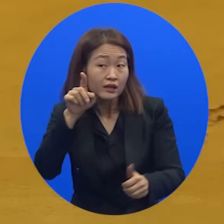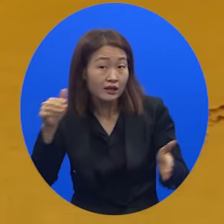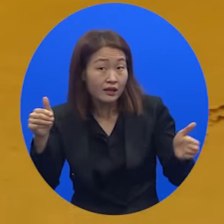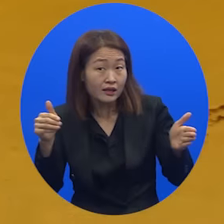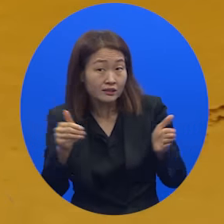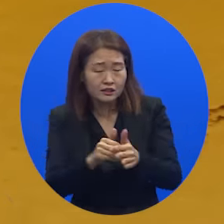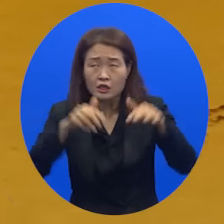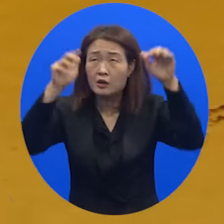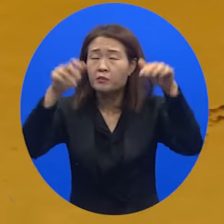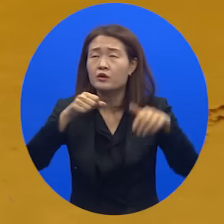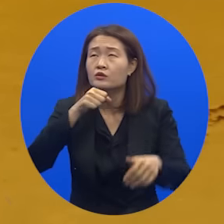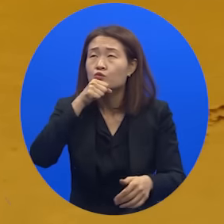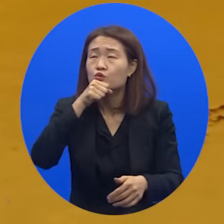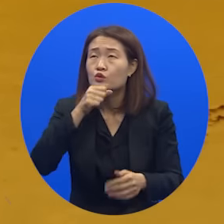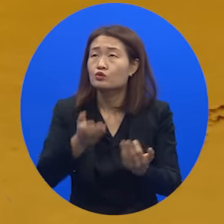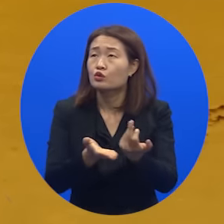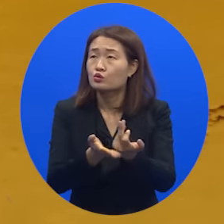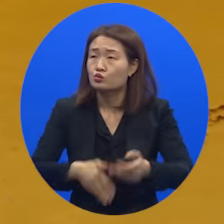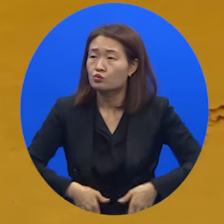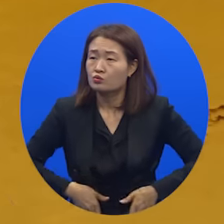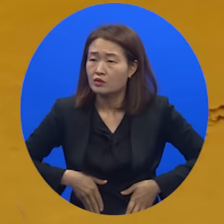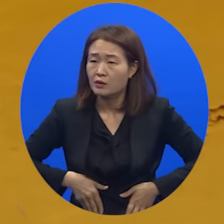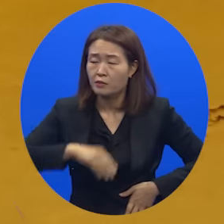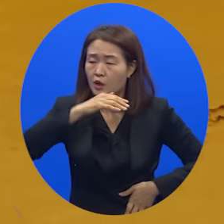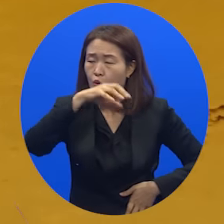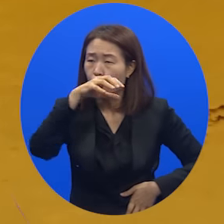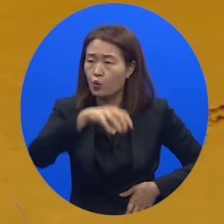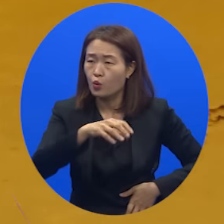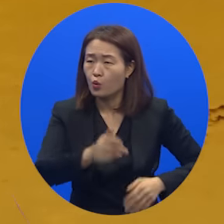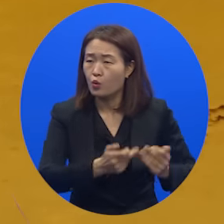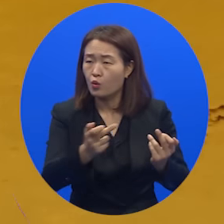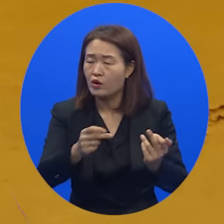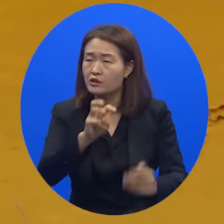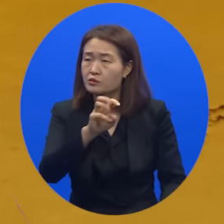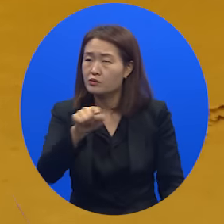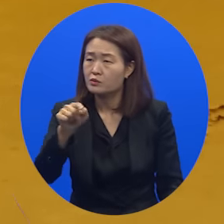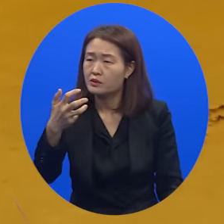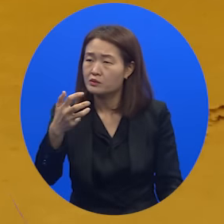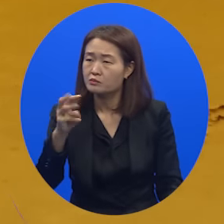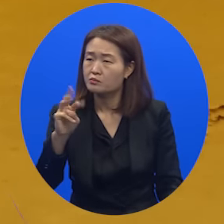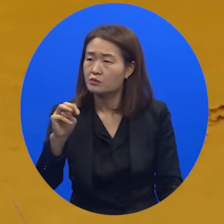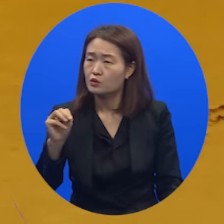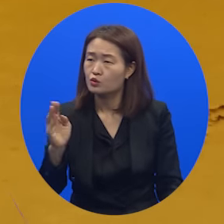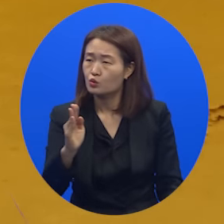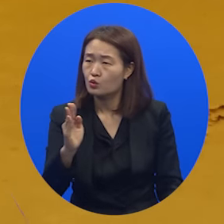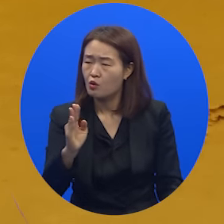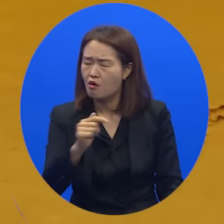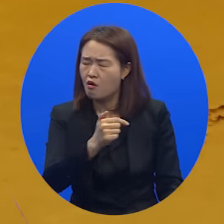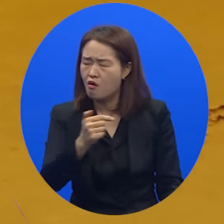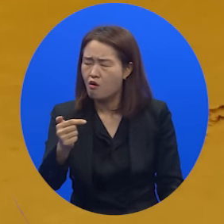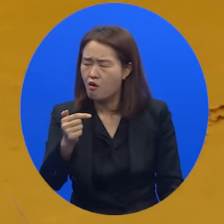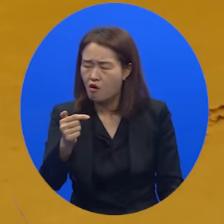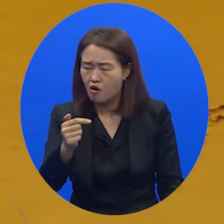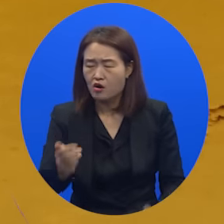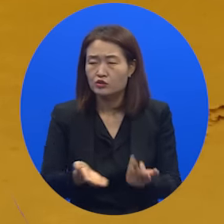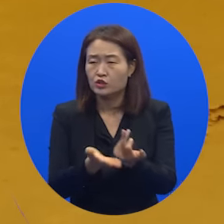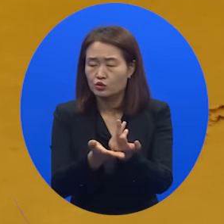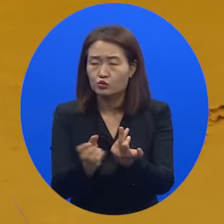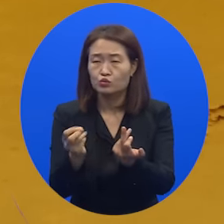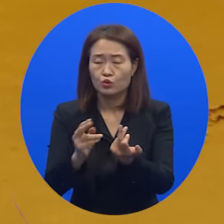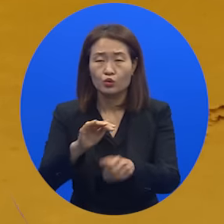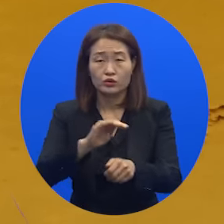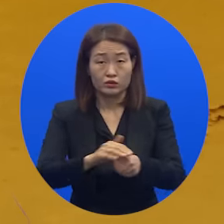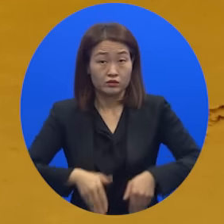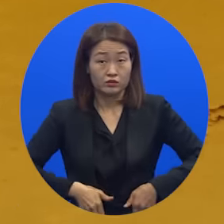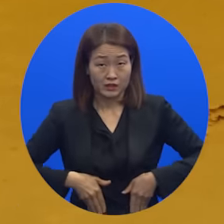내일까지 예상되는 비의 양은 제주와 남해안 강원 영동으로 30에서 80mm 많은고 제주 산간과